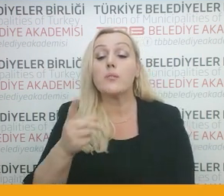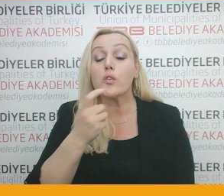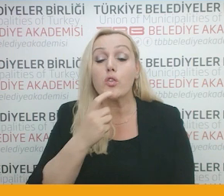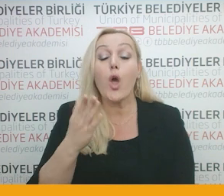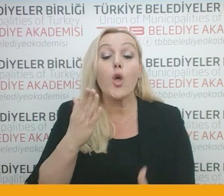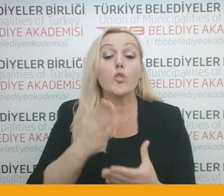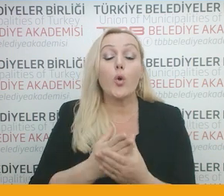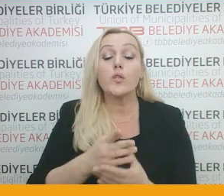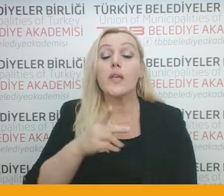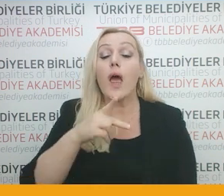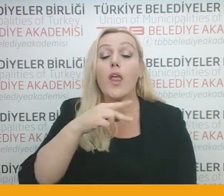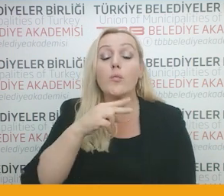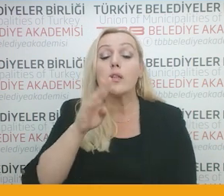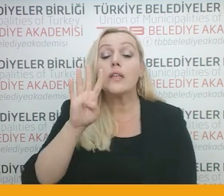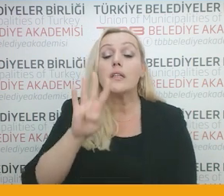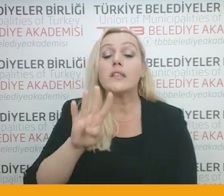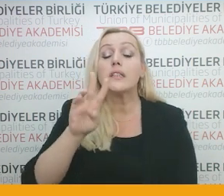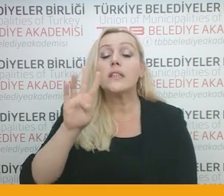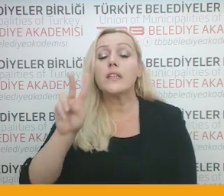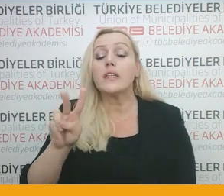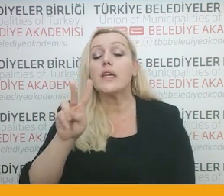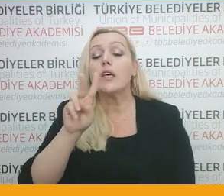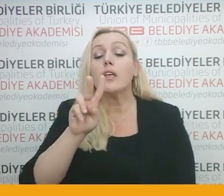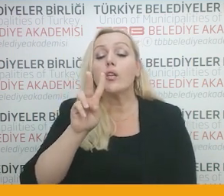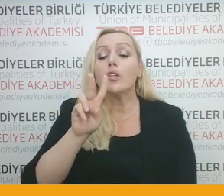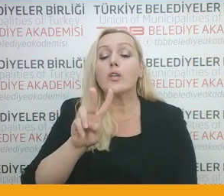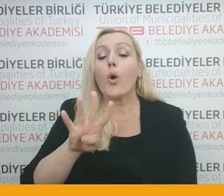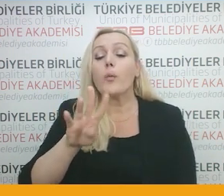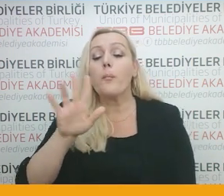dosya numarası 42515, bu kararı isteyen bakabilir arkadaşlar.